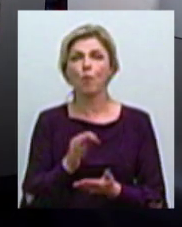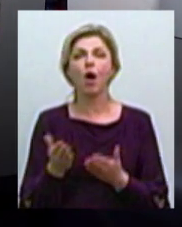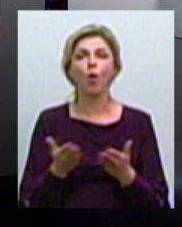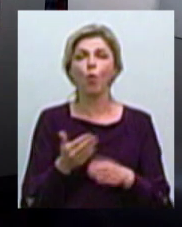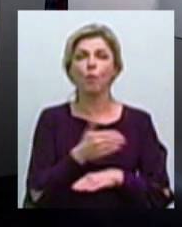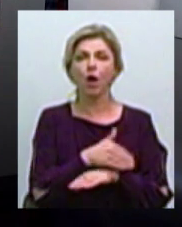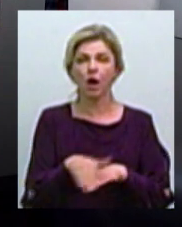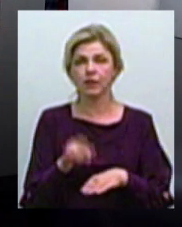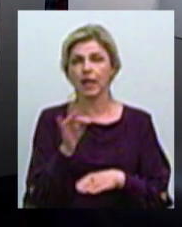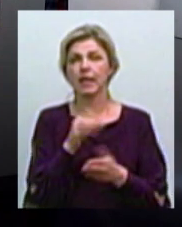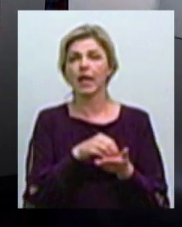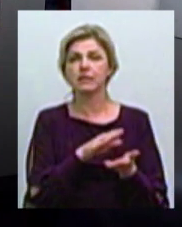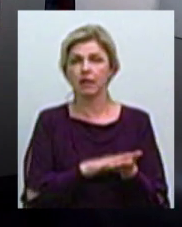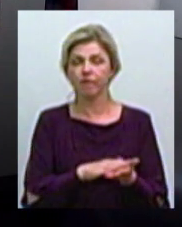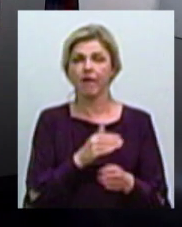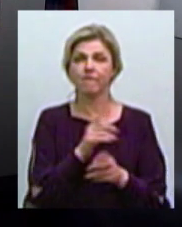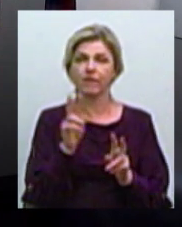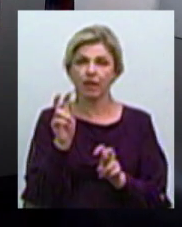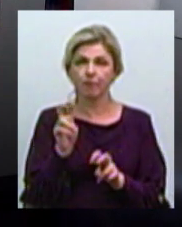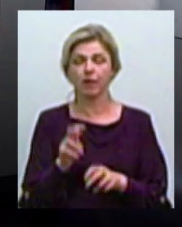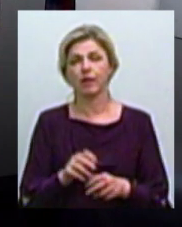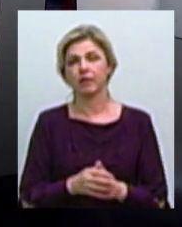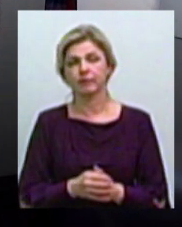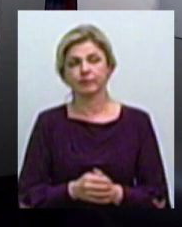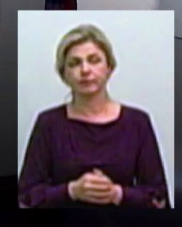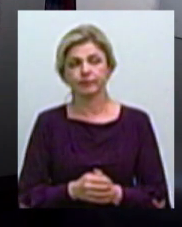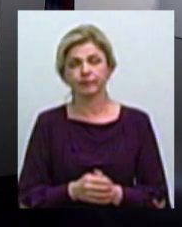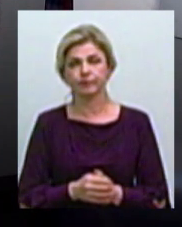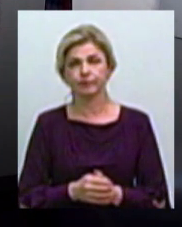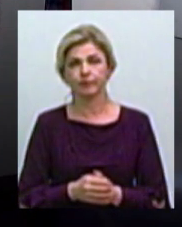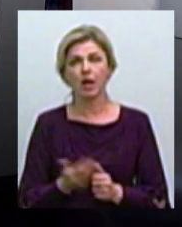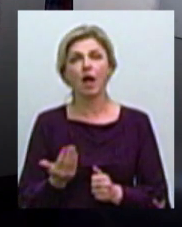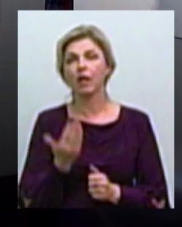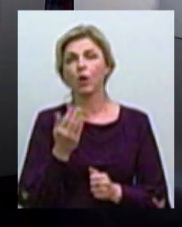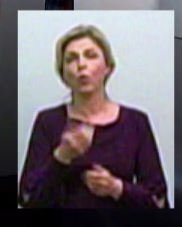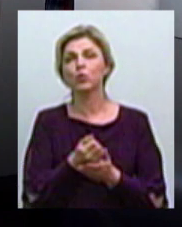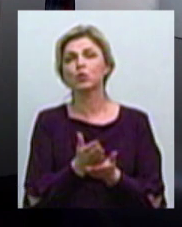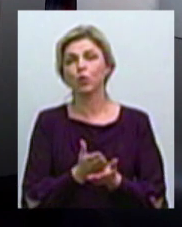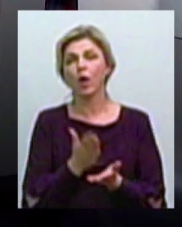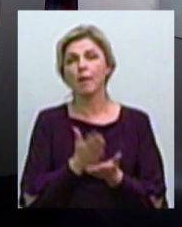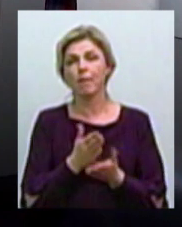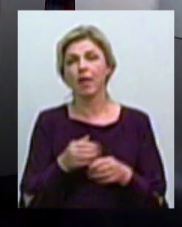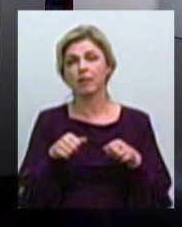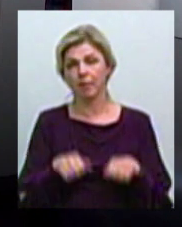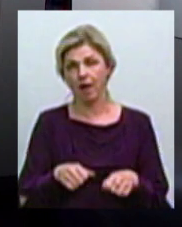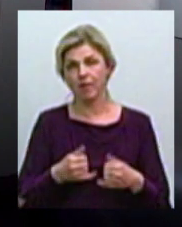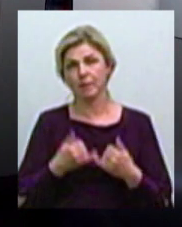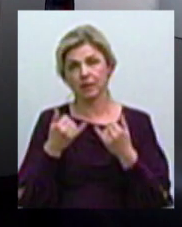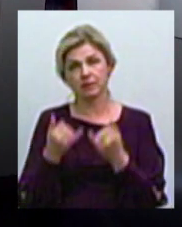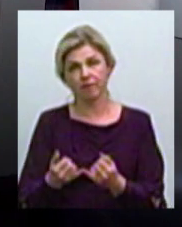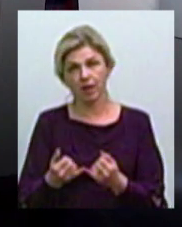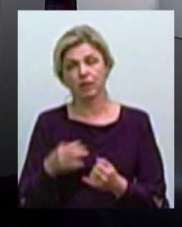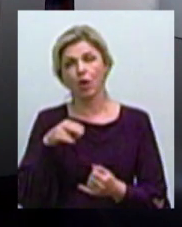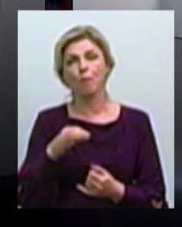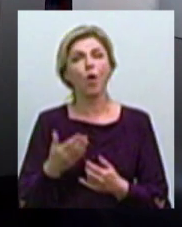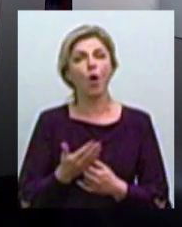адресу зарегистрирована фирма или лица, ФОПы, какие услуги они имеют право предоставлять, по